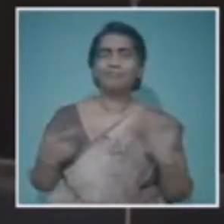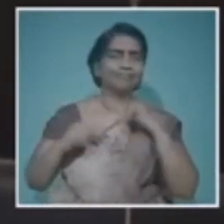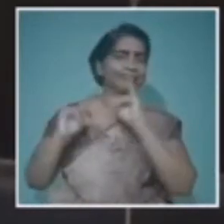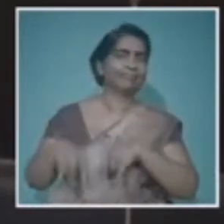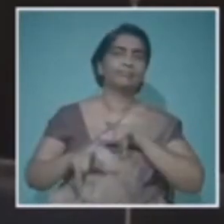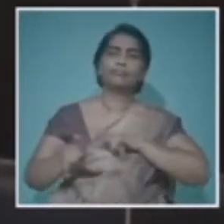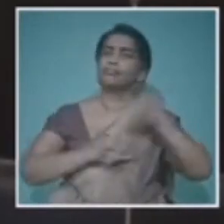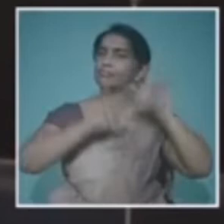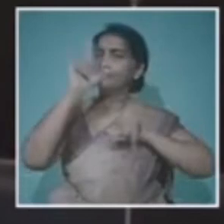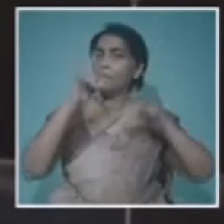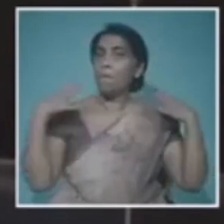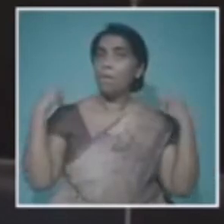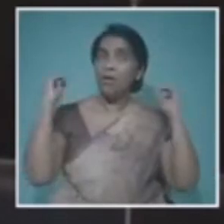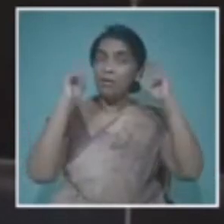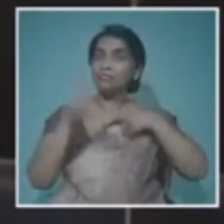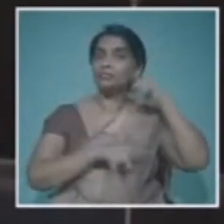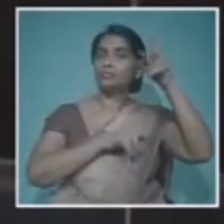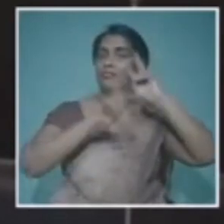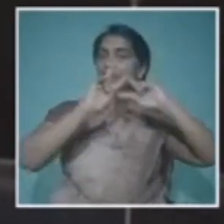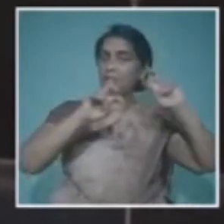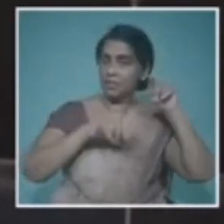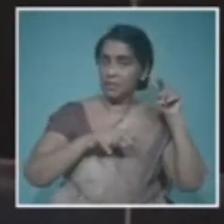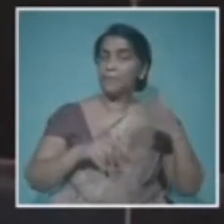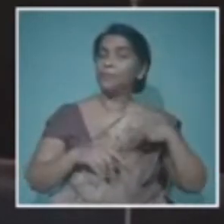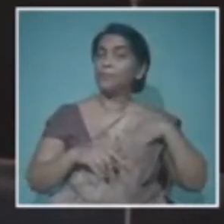නැහැ පරේෂණ පහසුකම් තියෙන තැනකට යනවා. ඒ නිසා අපේ